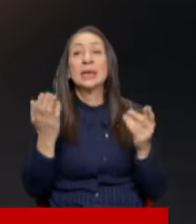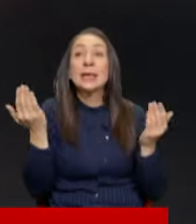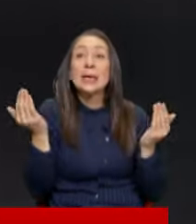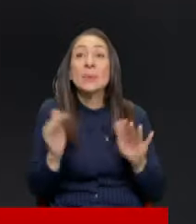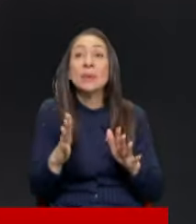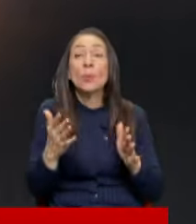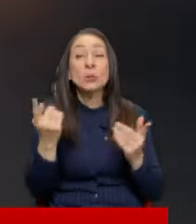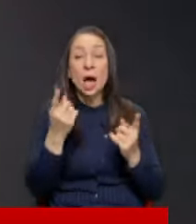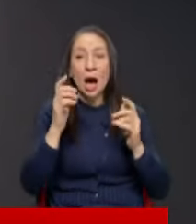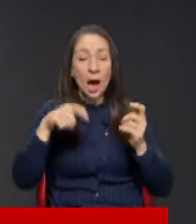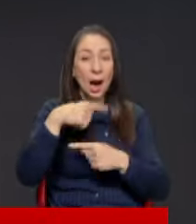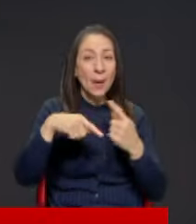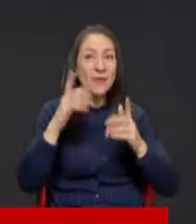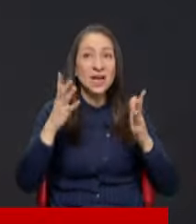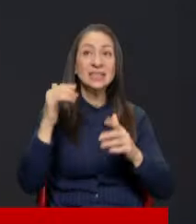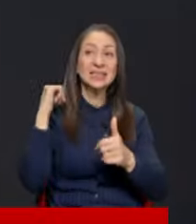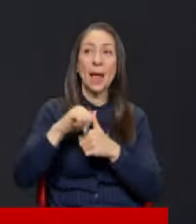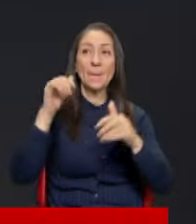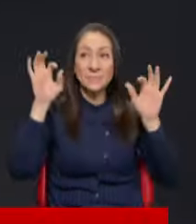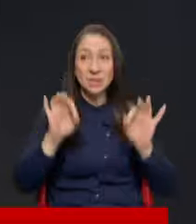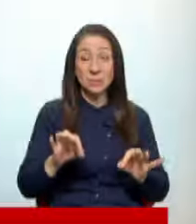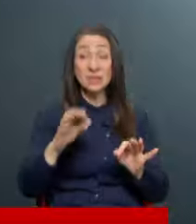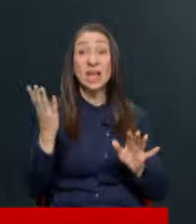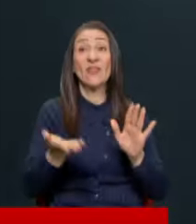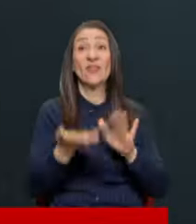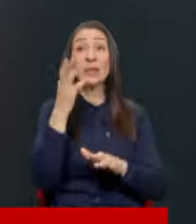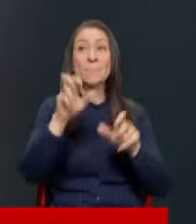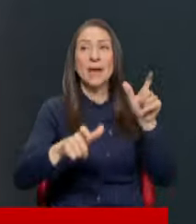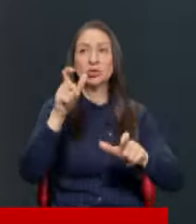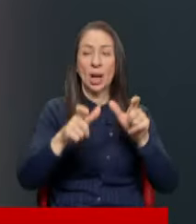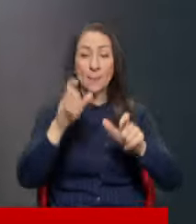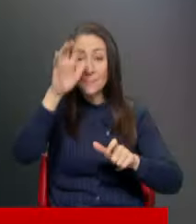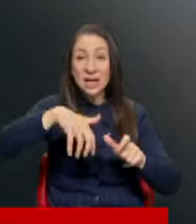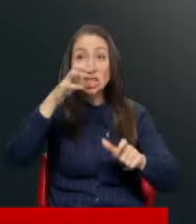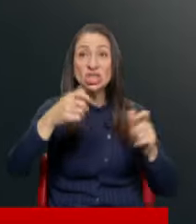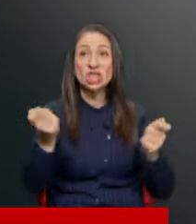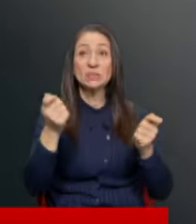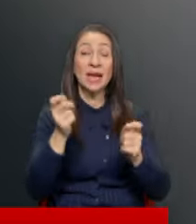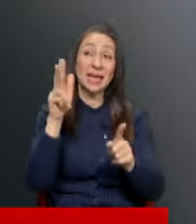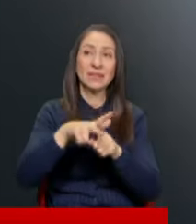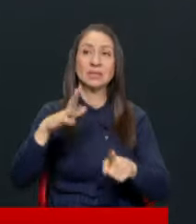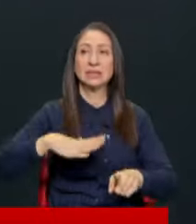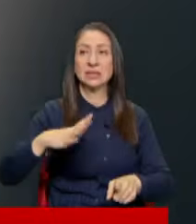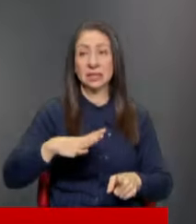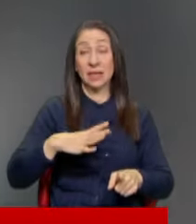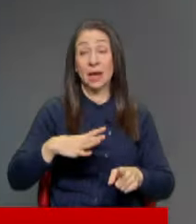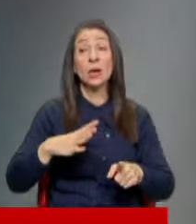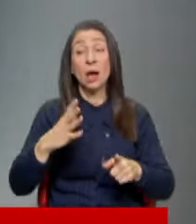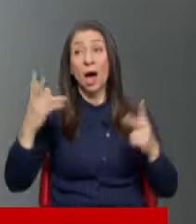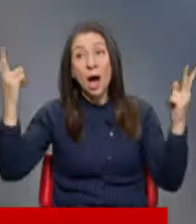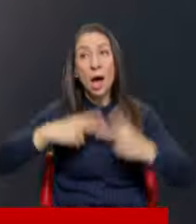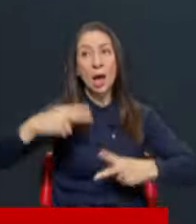taştı arama faaliyetlerinin tekrar başlamasını daha fazla personelin madencilerin çalışmalara katılmasını istediler